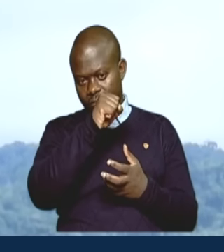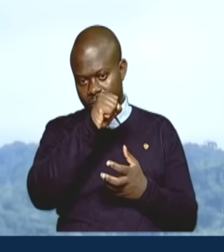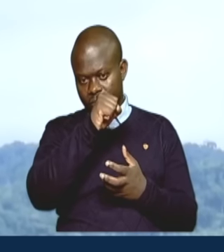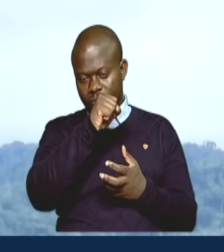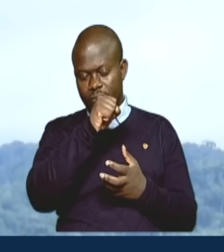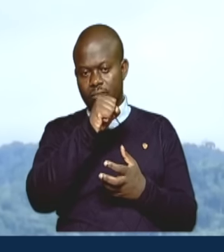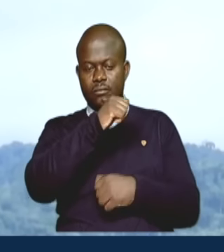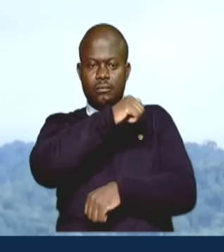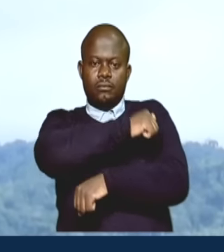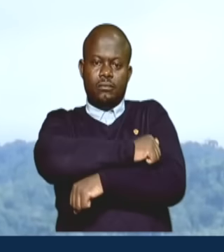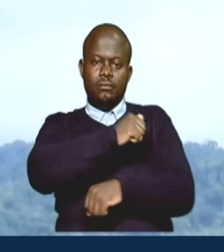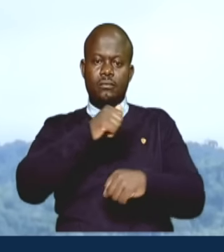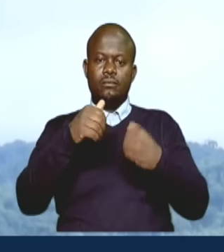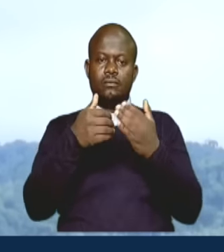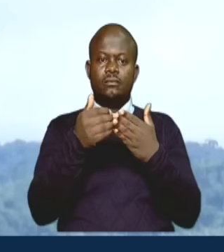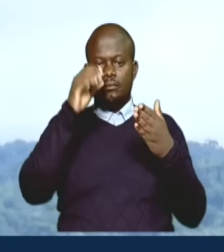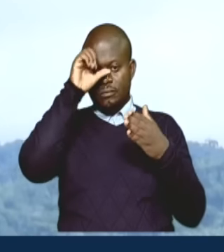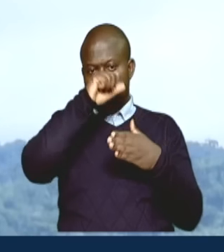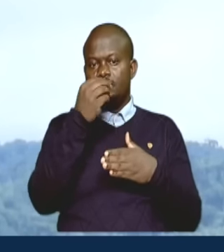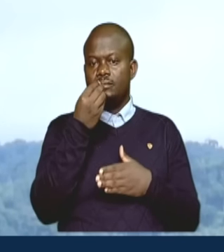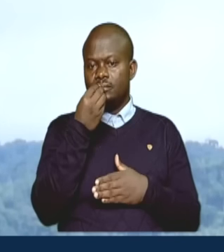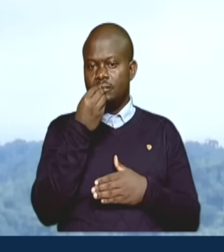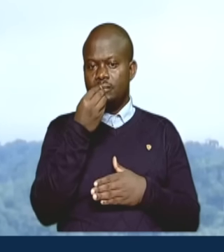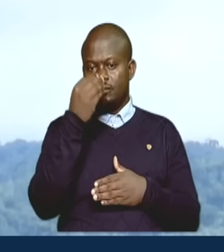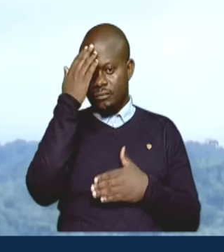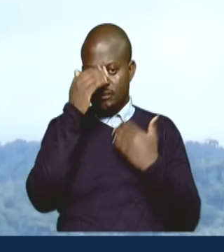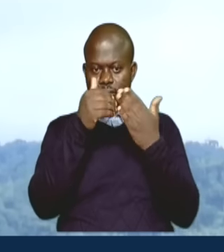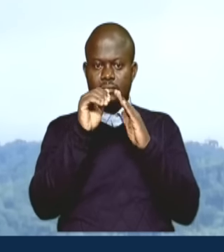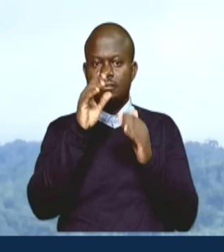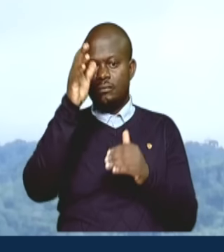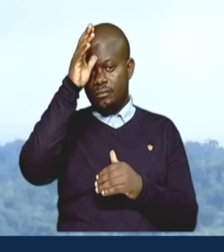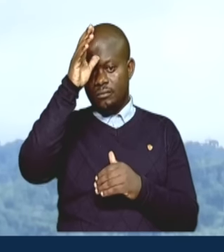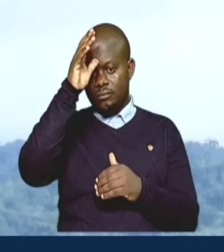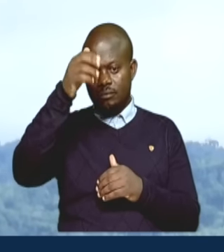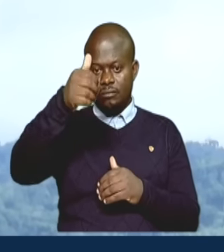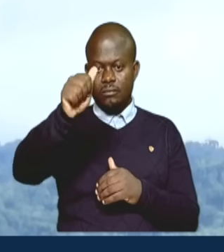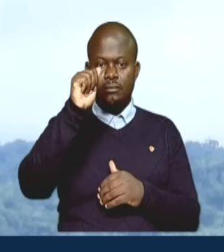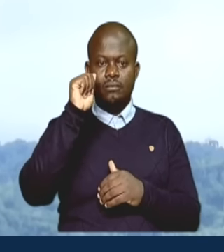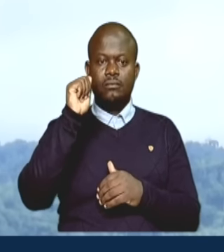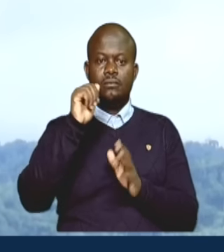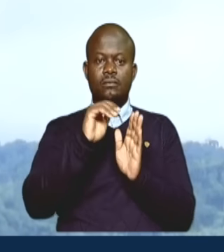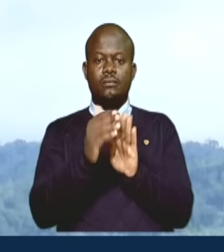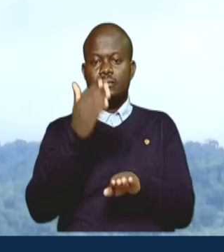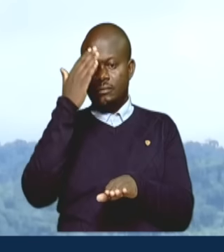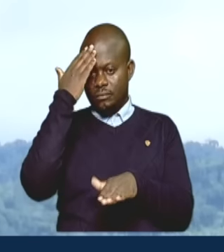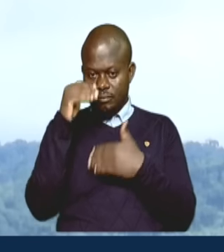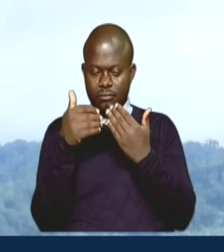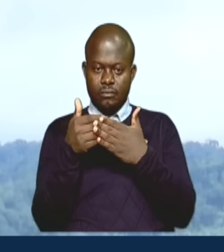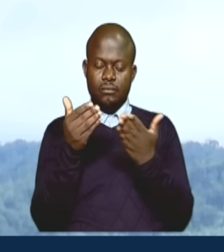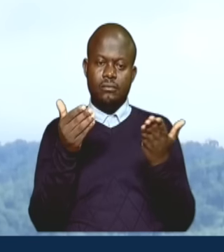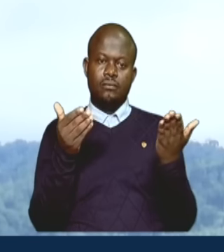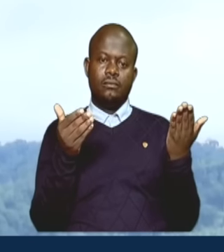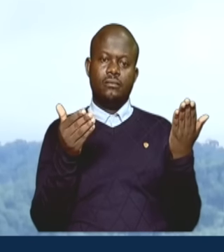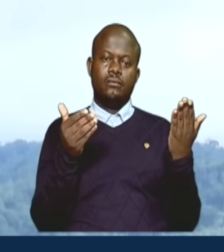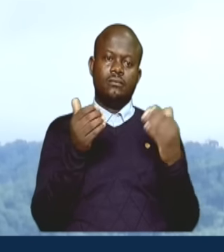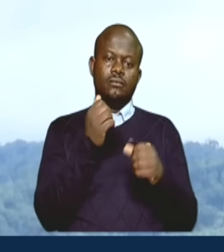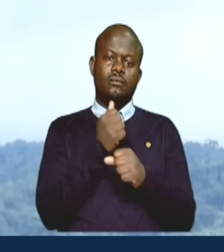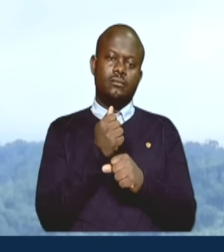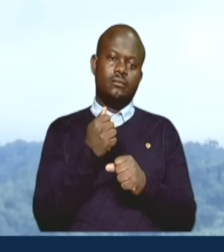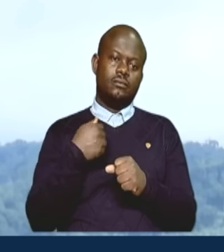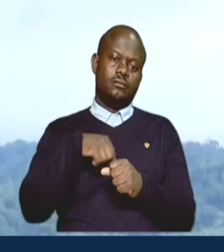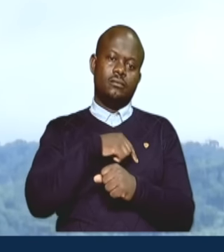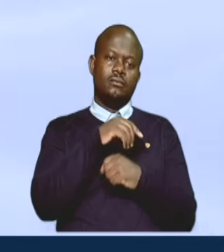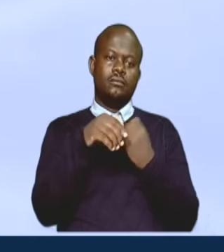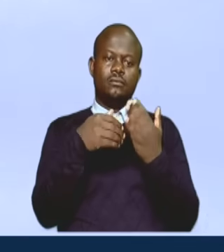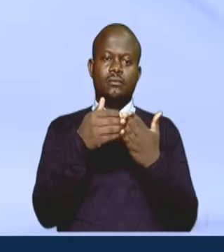ku ishuri, umwana abura icyarya kubera ko papa we yazize ubugizi bwa nabi urugomo